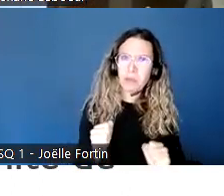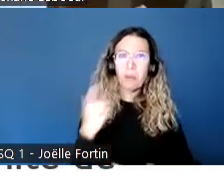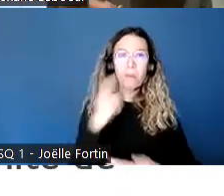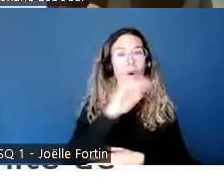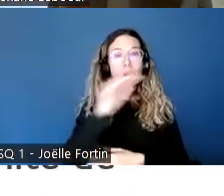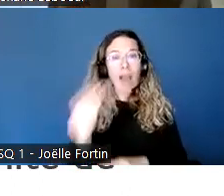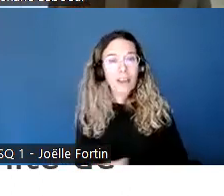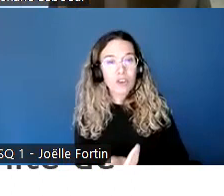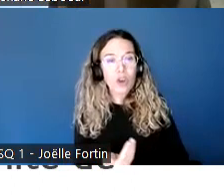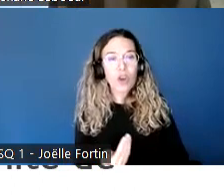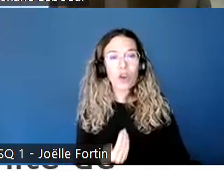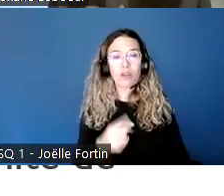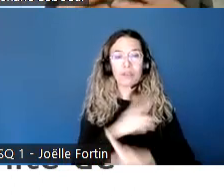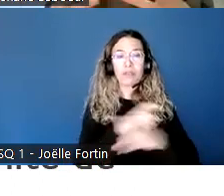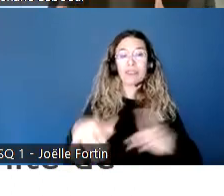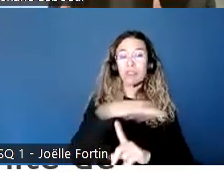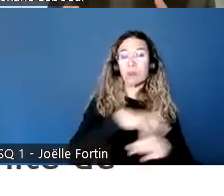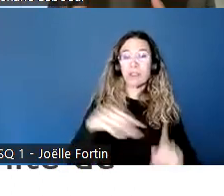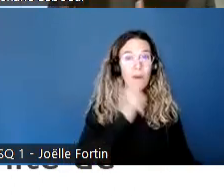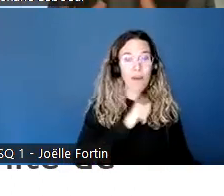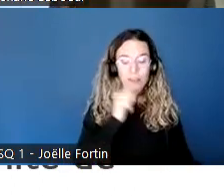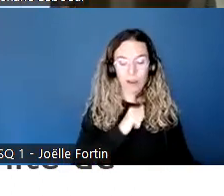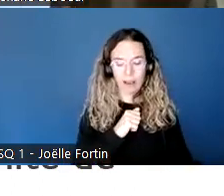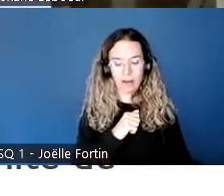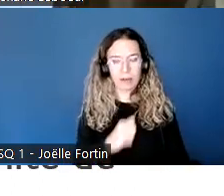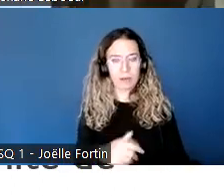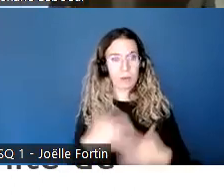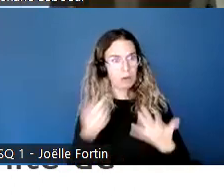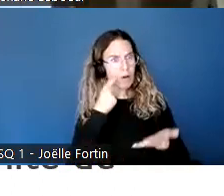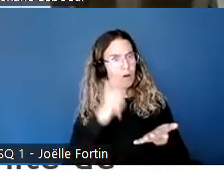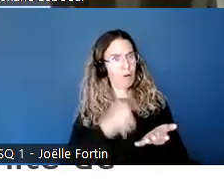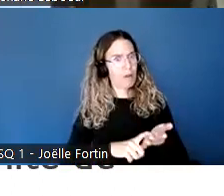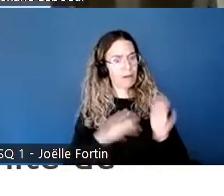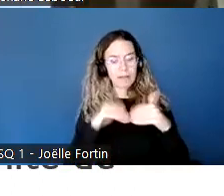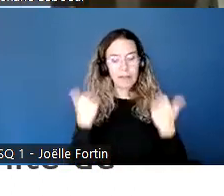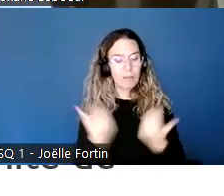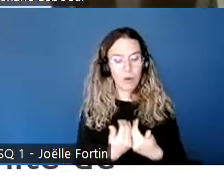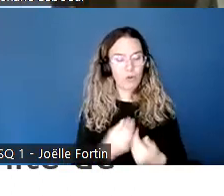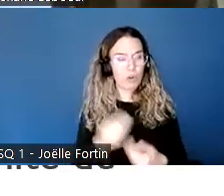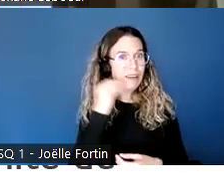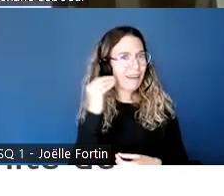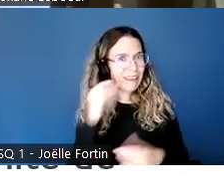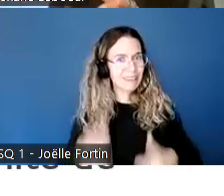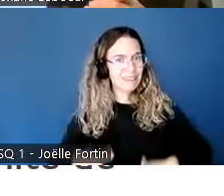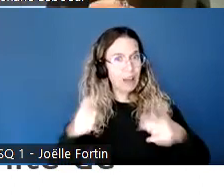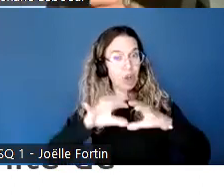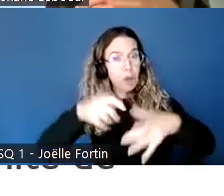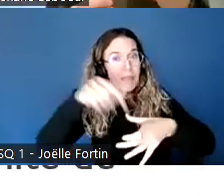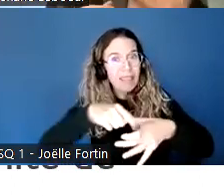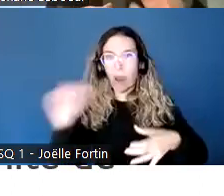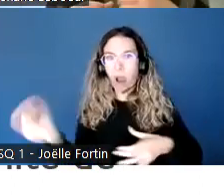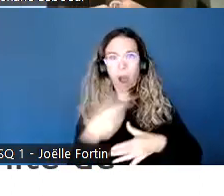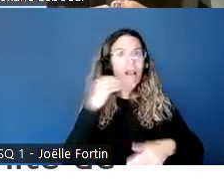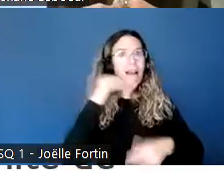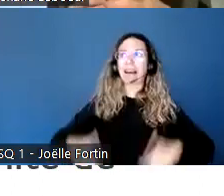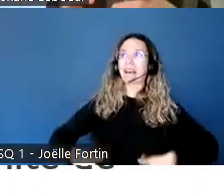l'accueil, par exemple, des situations d'intolérance. Et à travers le projet, on s'est rendu compte que ce n'était pas toutes les résidences qui avaient un comité de résidents. Donc,